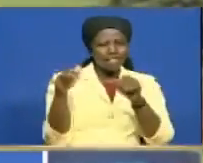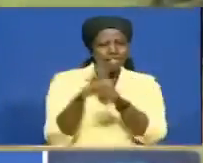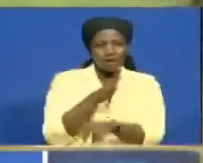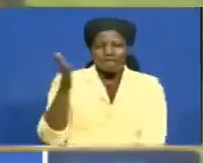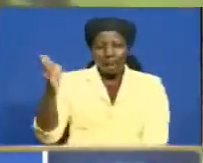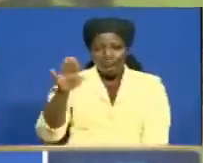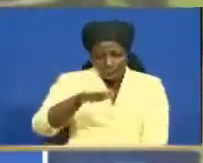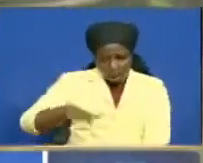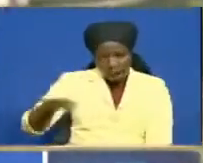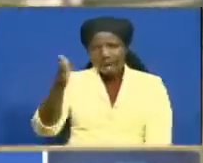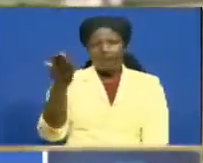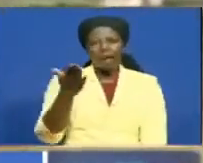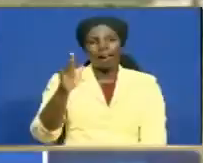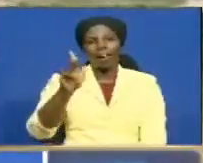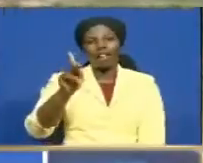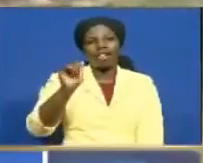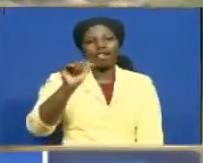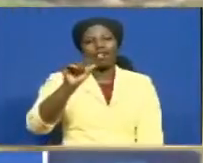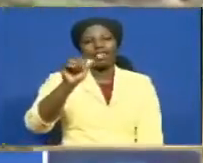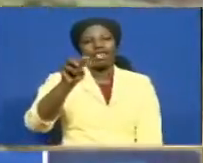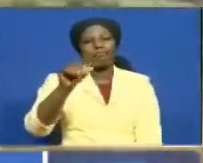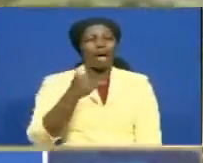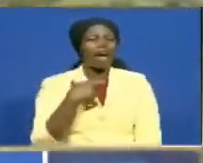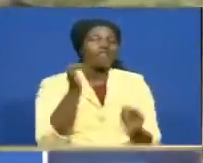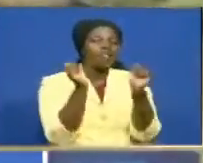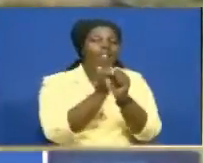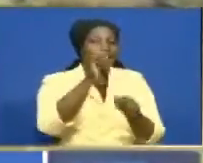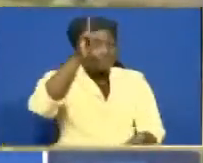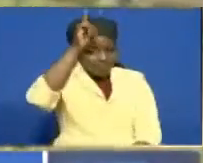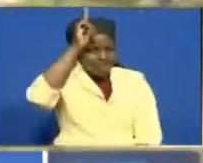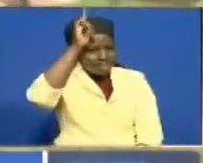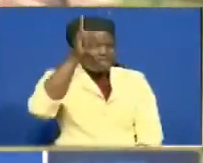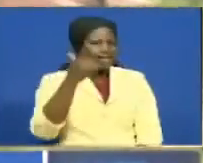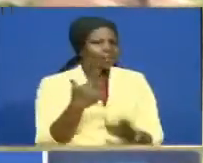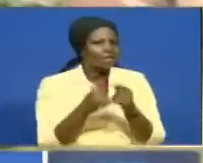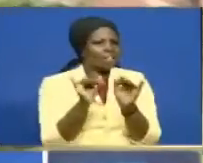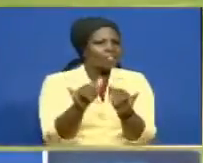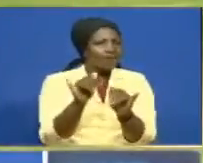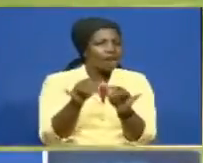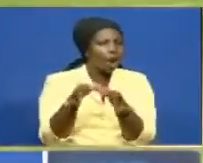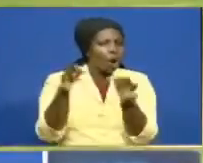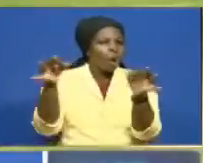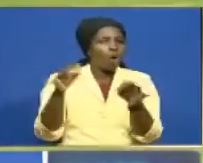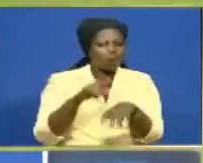Kangema, ambayo ina vijiji 10, ina siri iliyohudumu kwa muda mrefu.